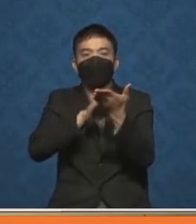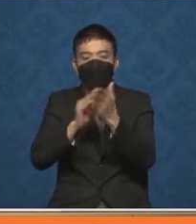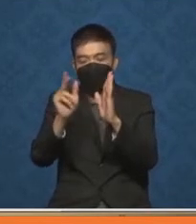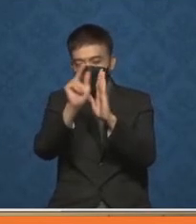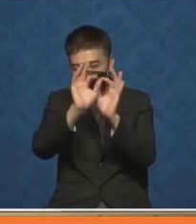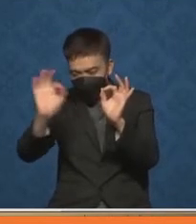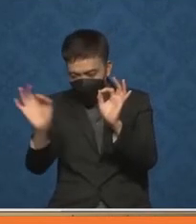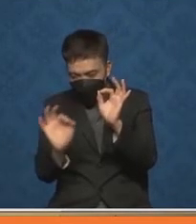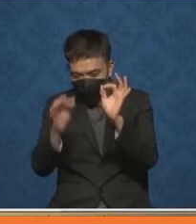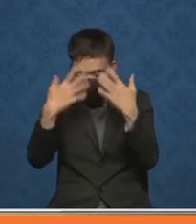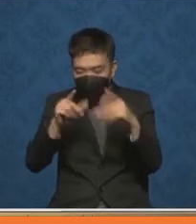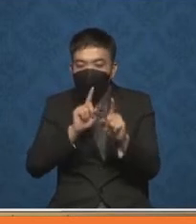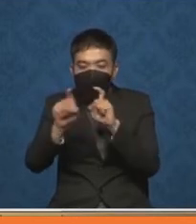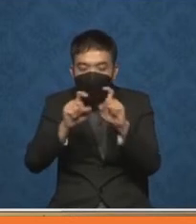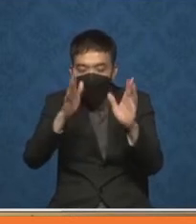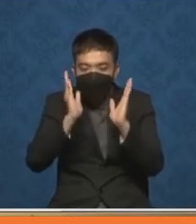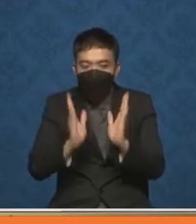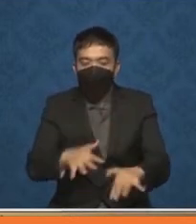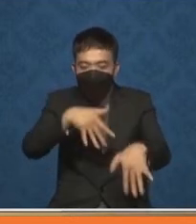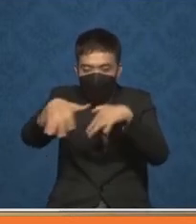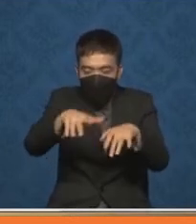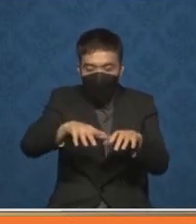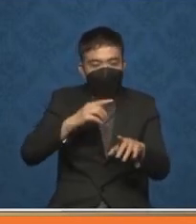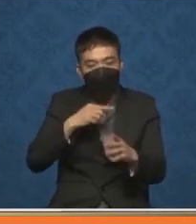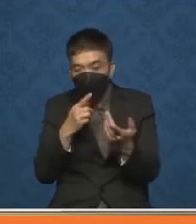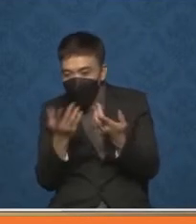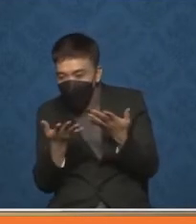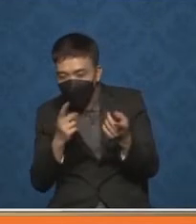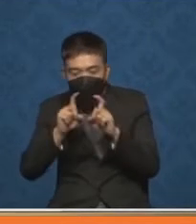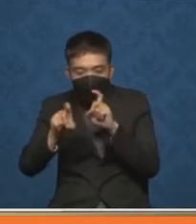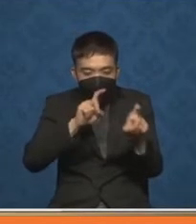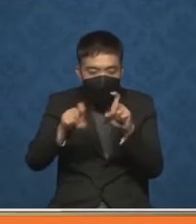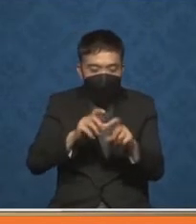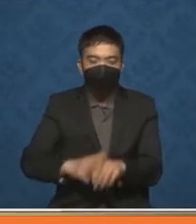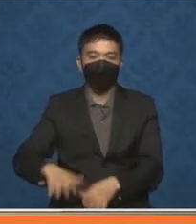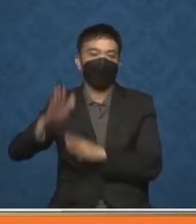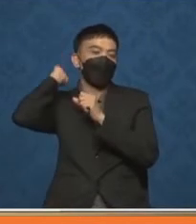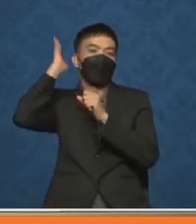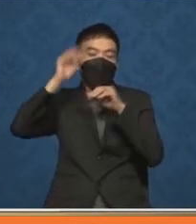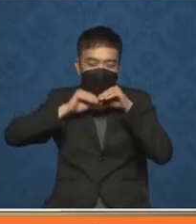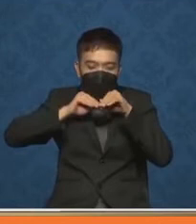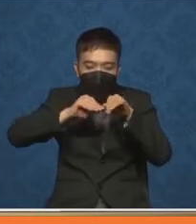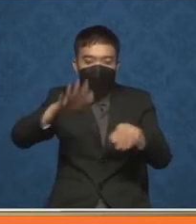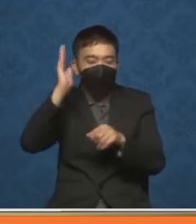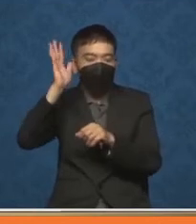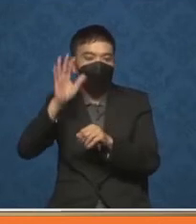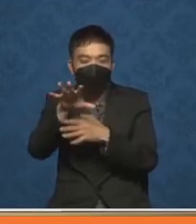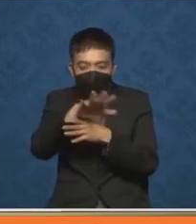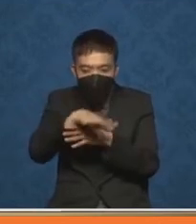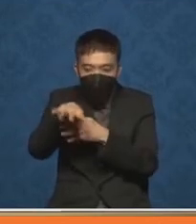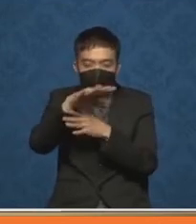ติคสช.ก็โหมโฆษณารณรงค์โฆษณาชวนเชื่อพร้อม